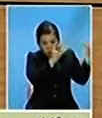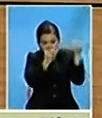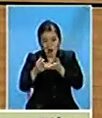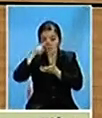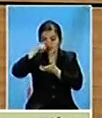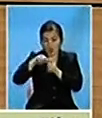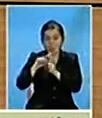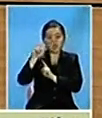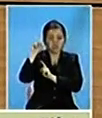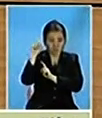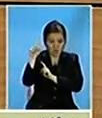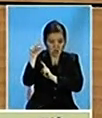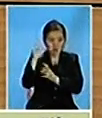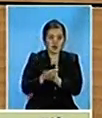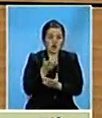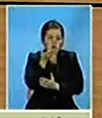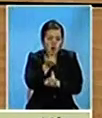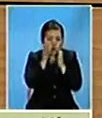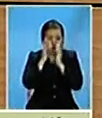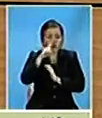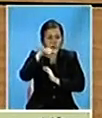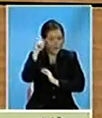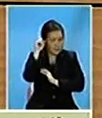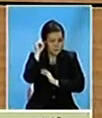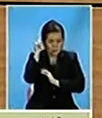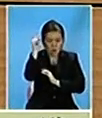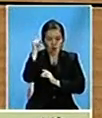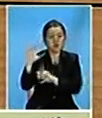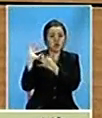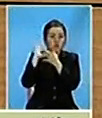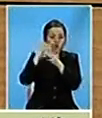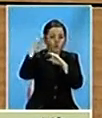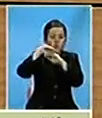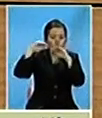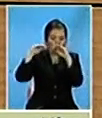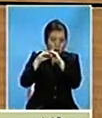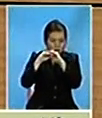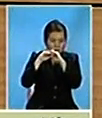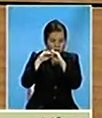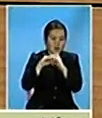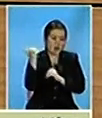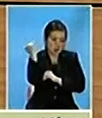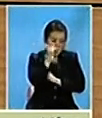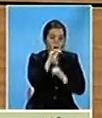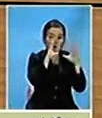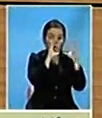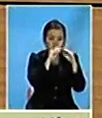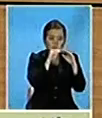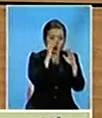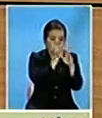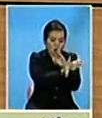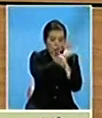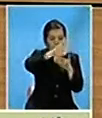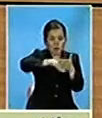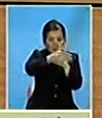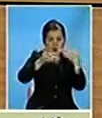ข้อ1ขอส่งเจ้าหน้าที่ไทยที่เข้าใจและมีความรู้ในโครงการนี้ไปร่วมประชุมในการเตรียมแผนดำเนิน